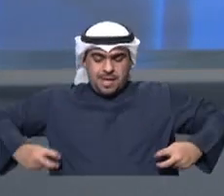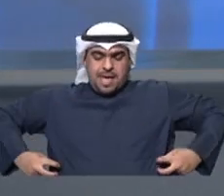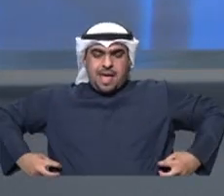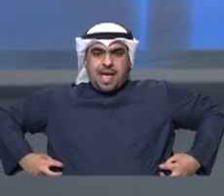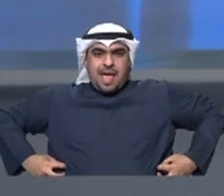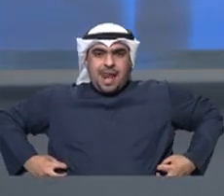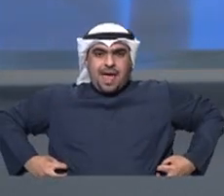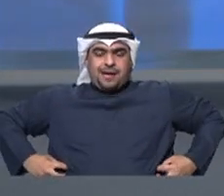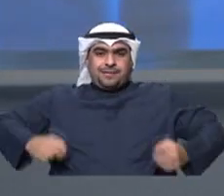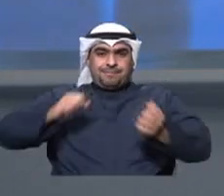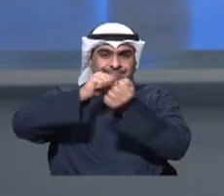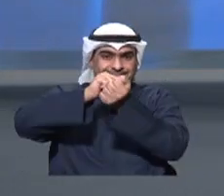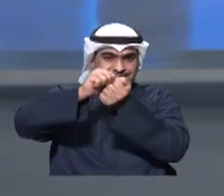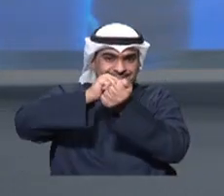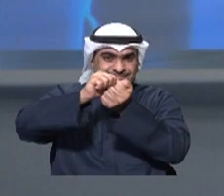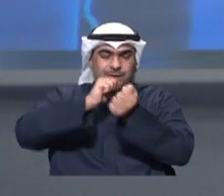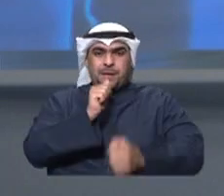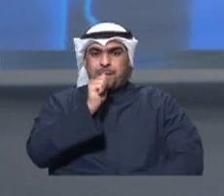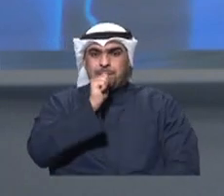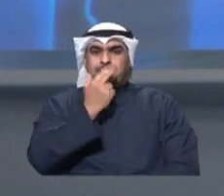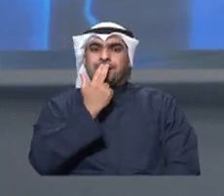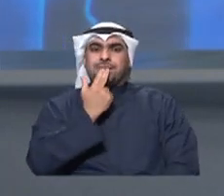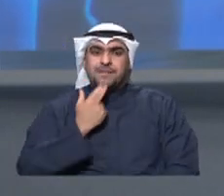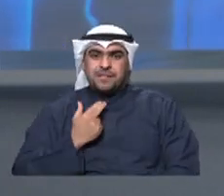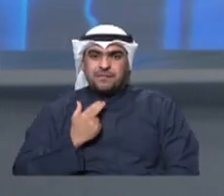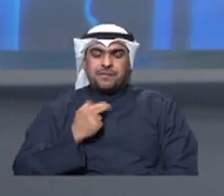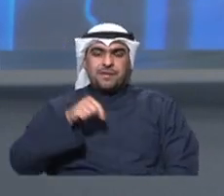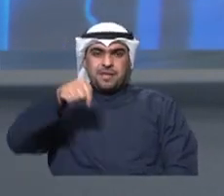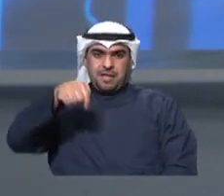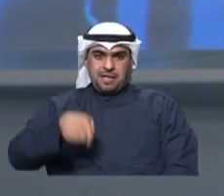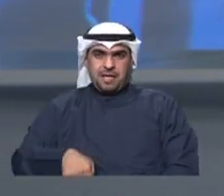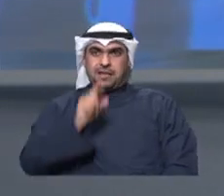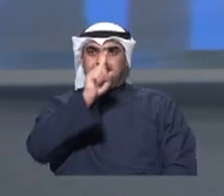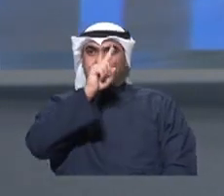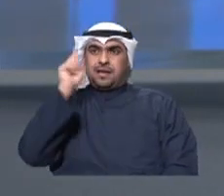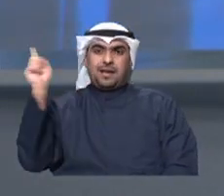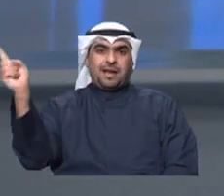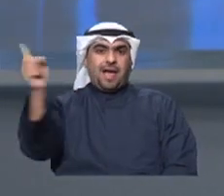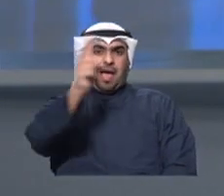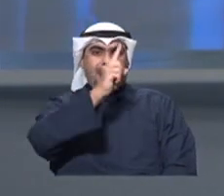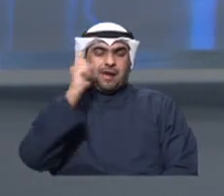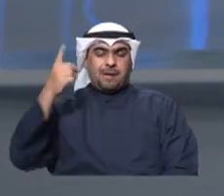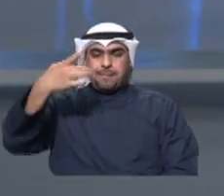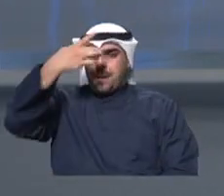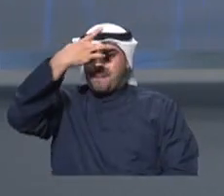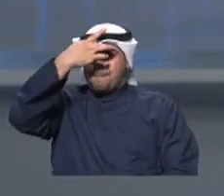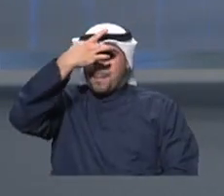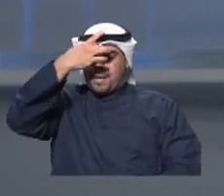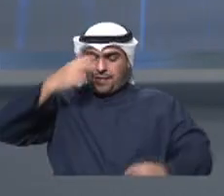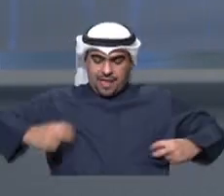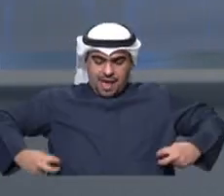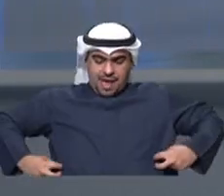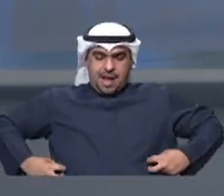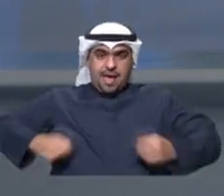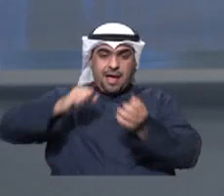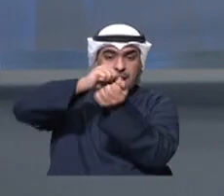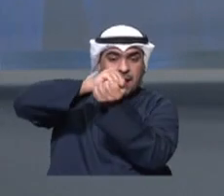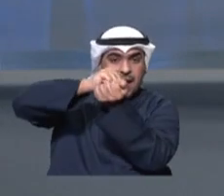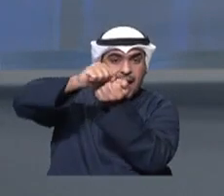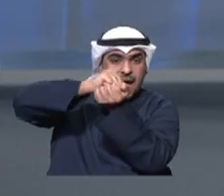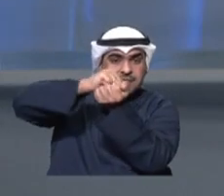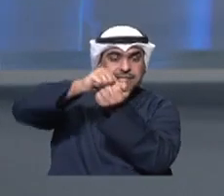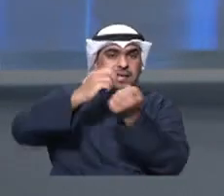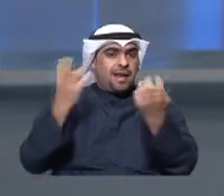في البلاد والذين يحتاجون إلى غسيل للكلى نحو 10%. نعم، وفي محاولة لمواجهة هذه